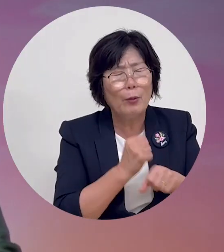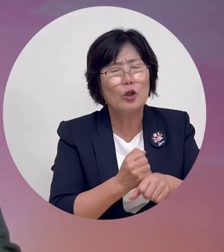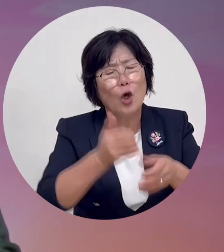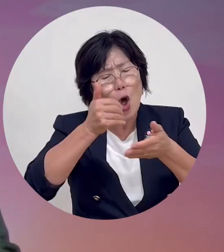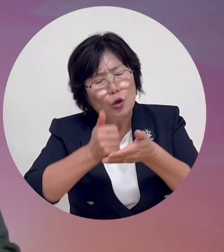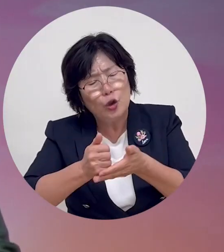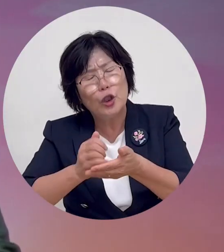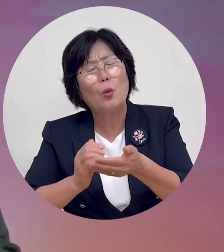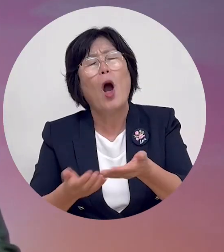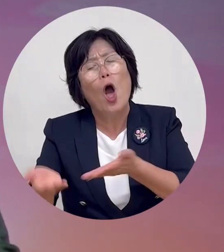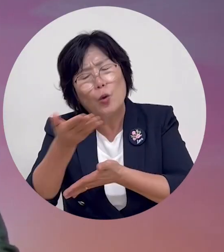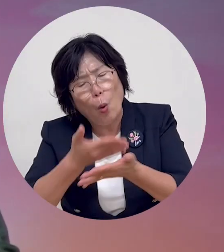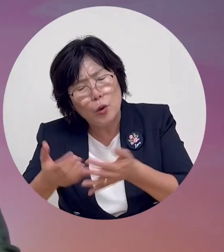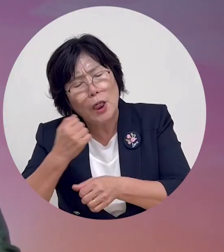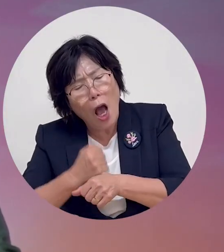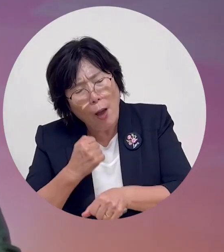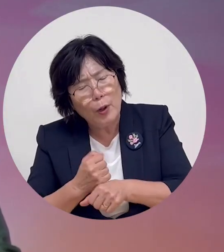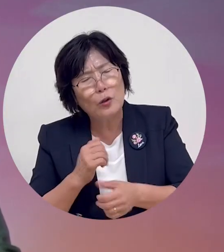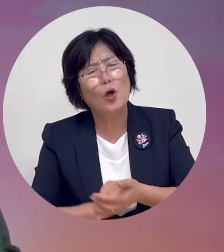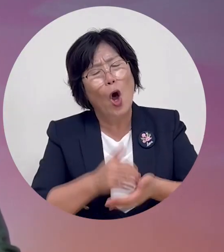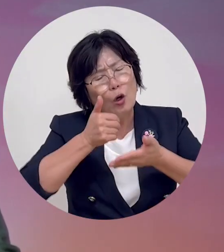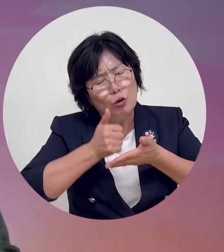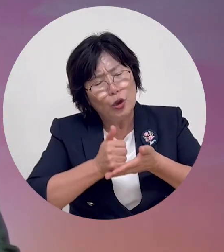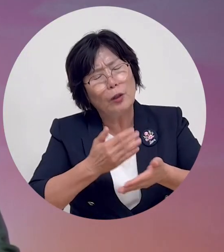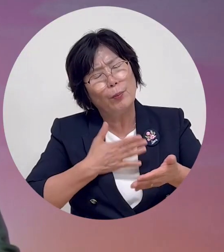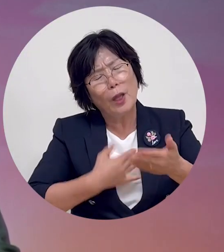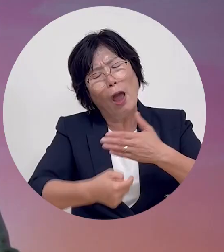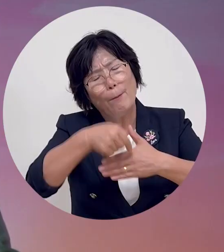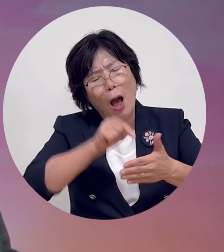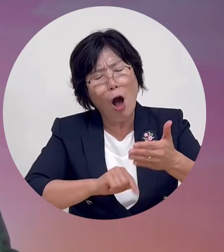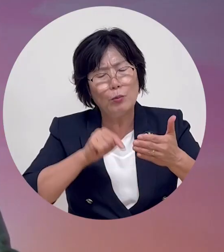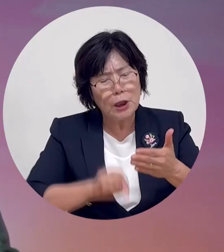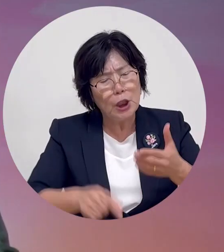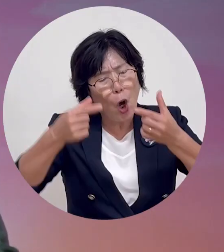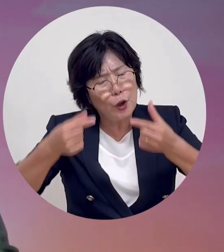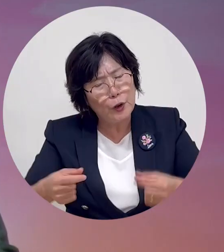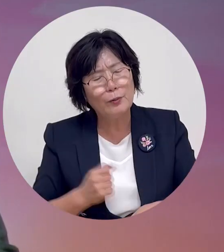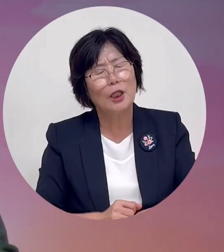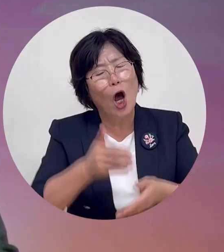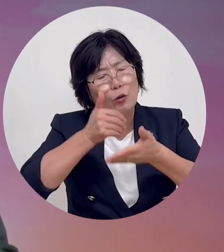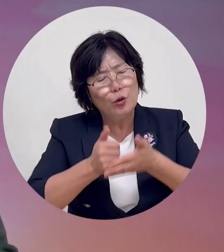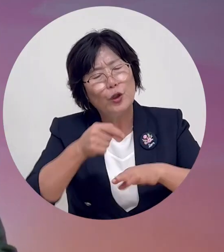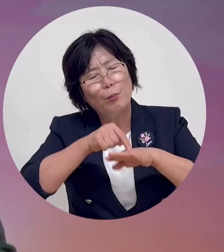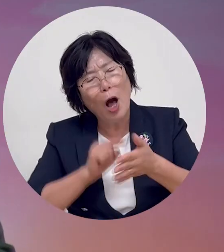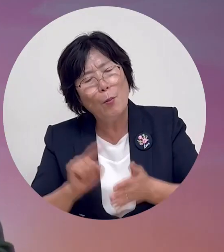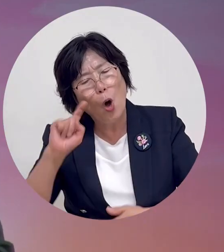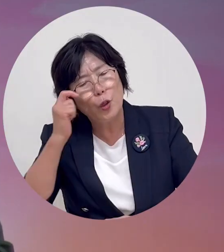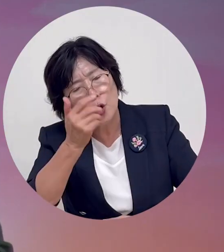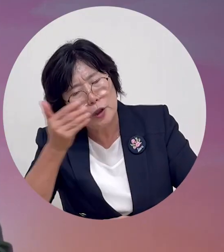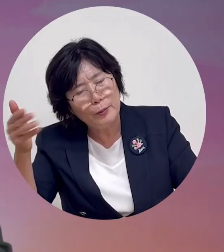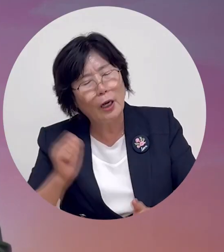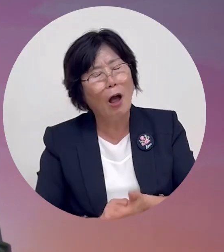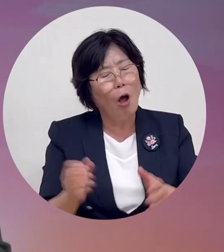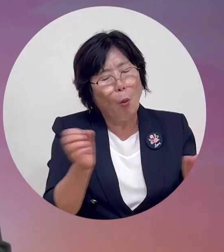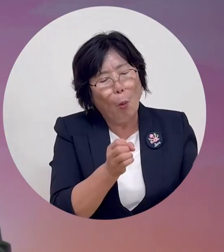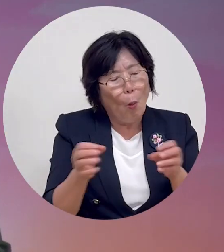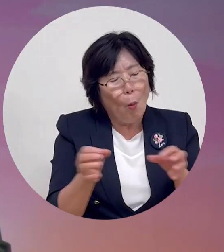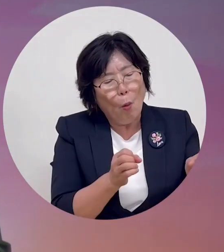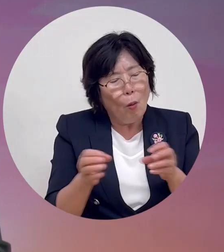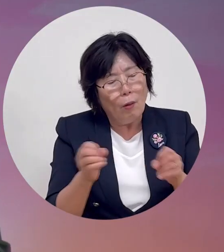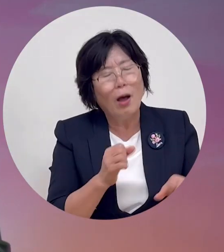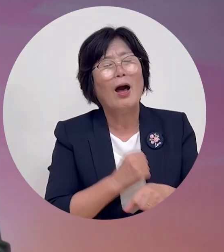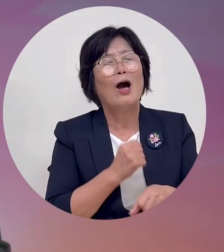교제를 나누면서 주님, 제 마음은 이렇습니다. 주님 마음은 어떻습니까? 하면서 주님의